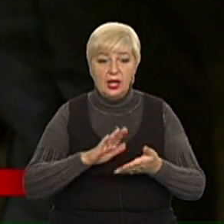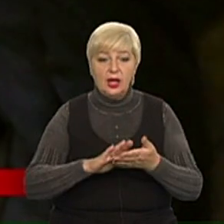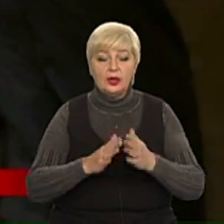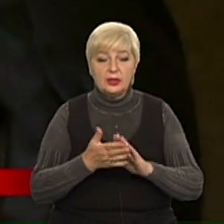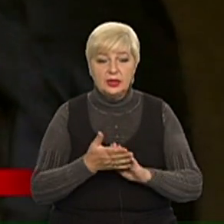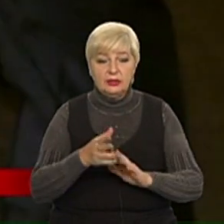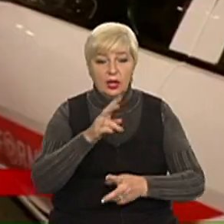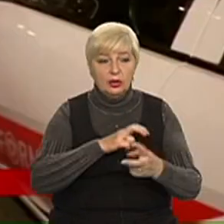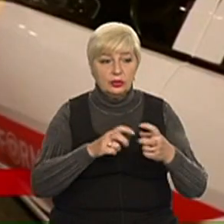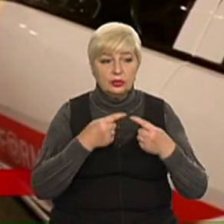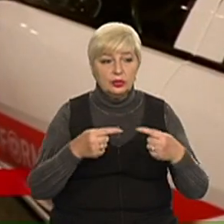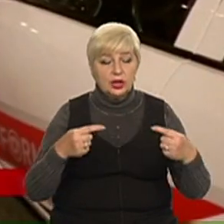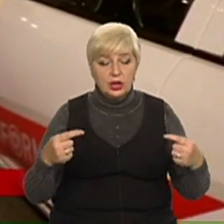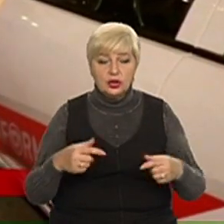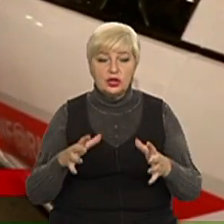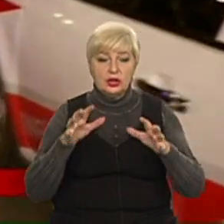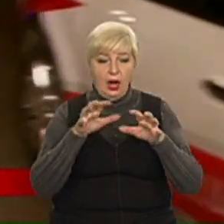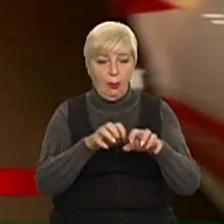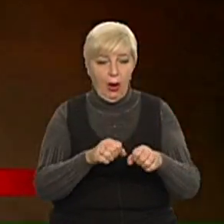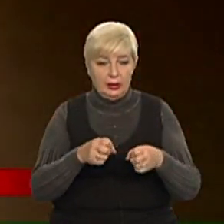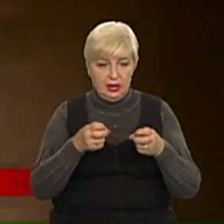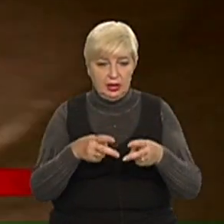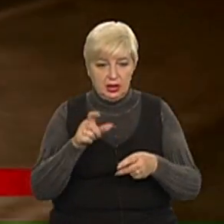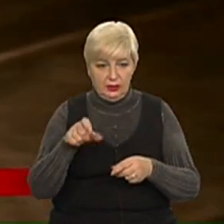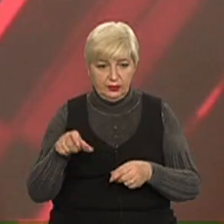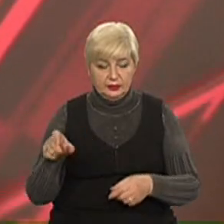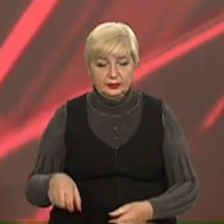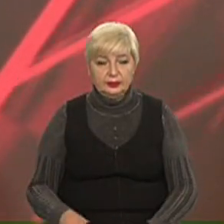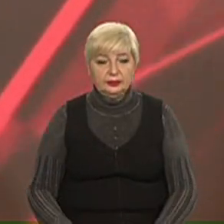та розшукують інших нападників.